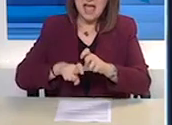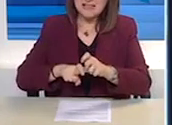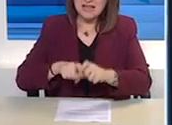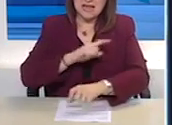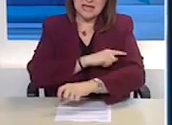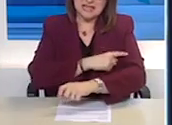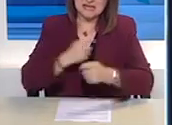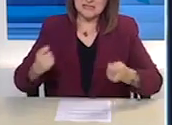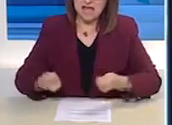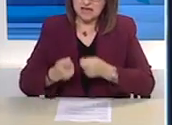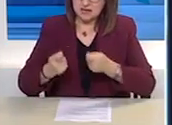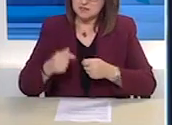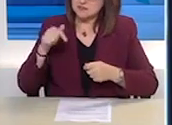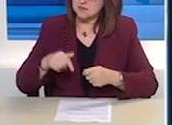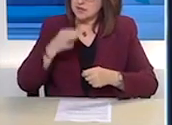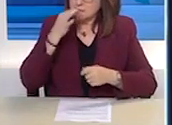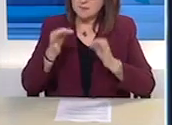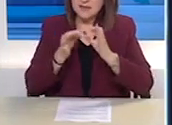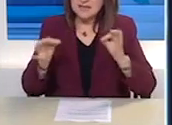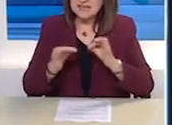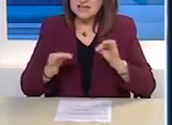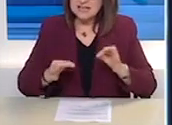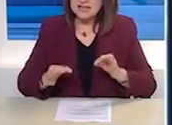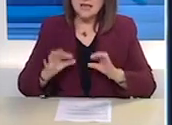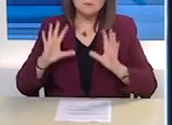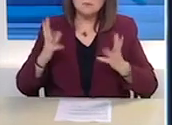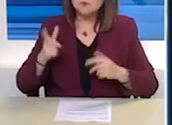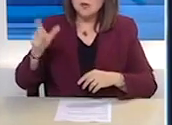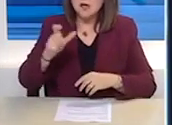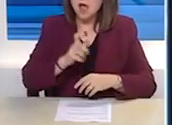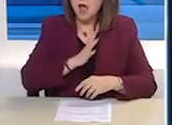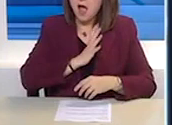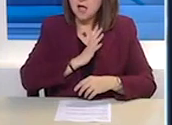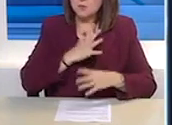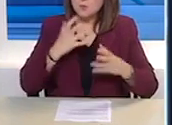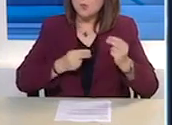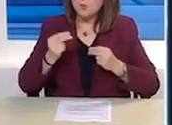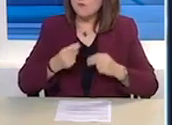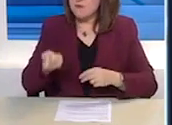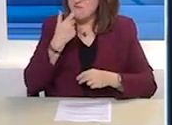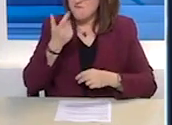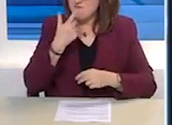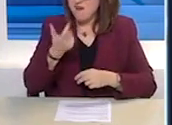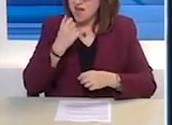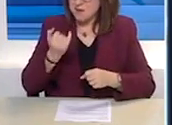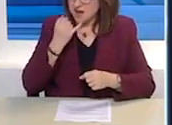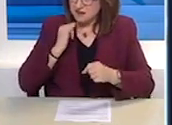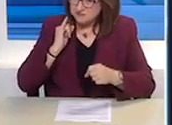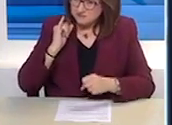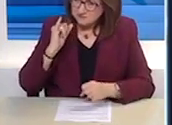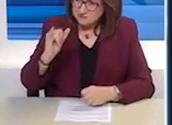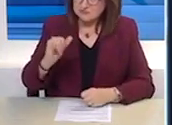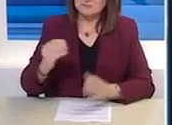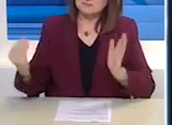και εγκρίθηκαν κριτήρια που αφορούν την υπαγωγή ατόμων με ειδικά προβλήματα υγείας, όπως σοβαρή ανασοκαταστολή, στις διατάξεις της πράξεως